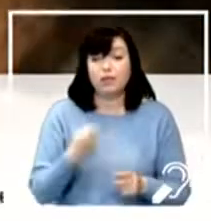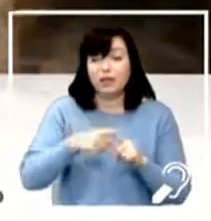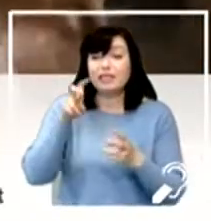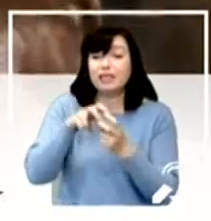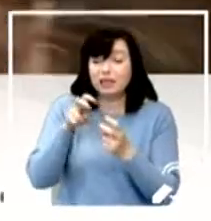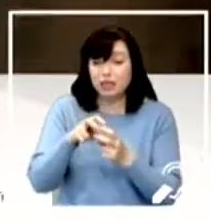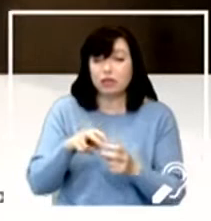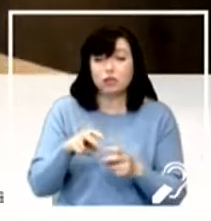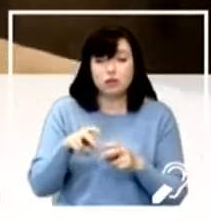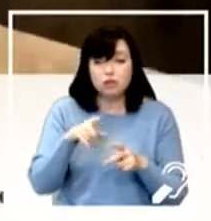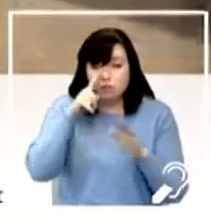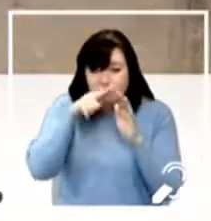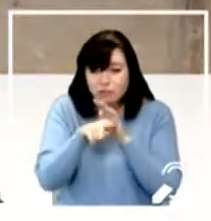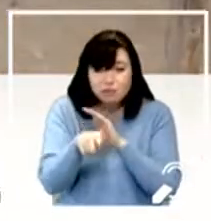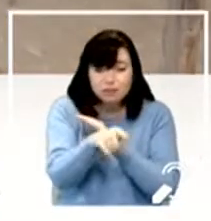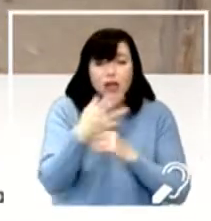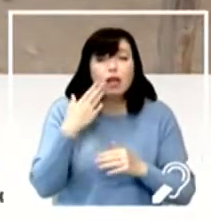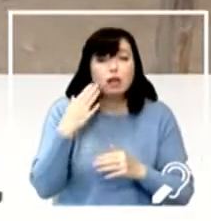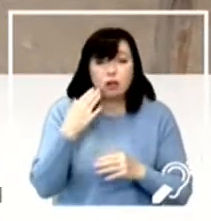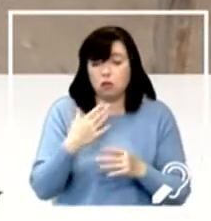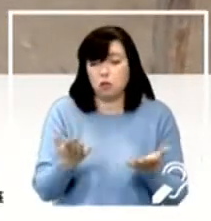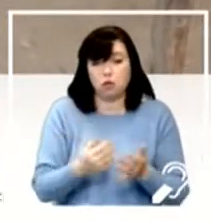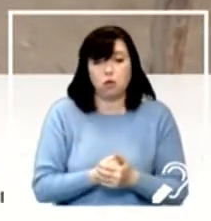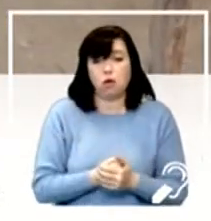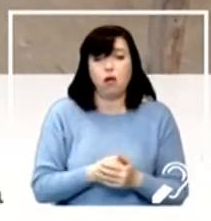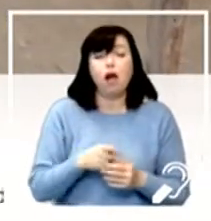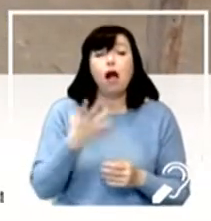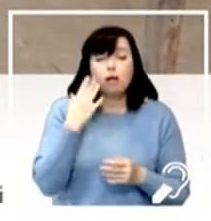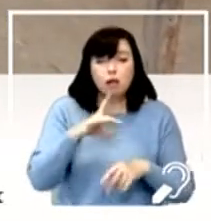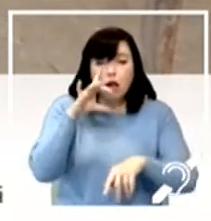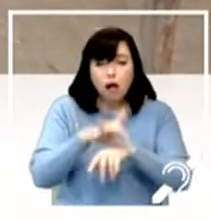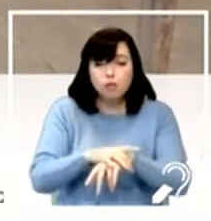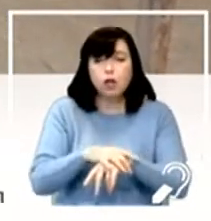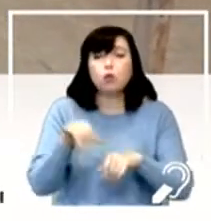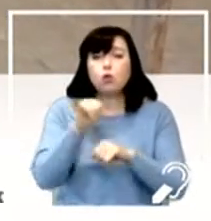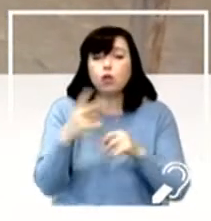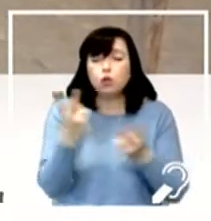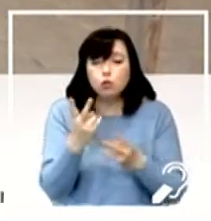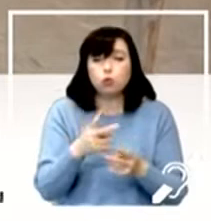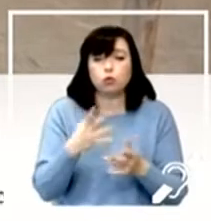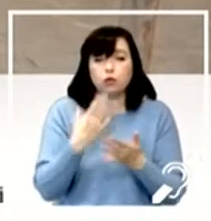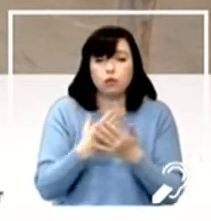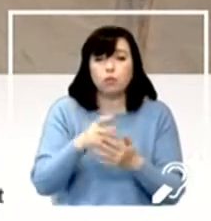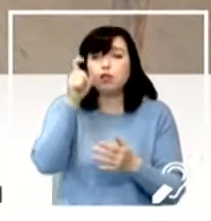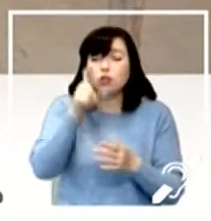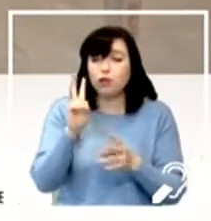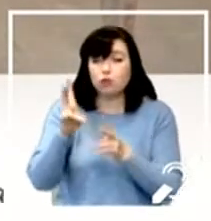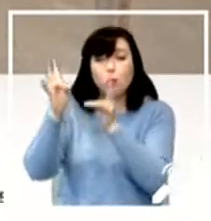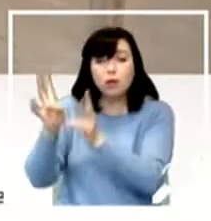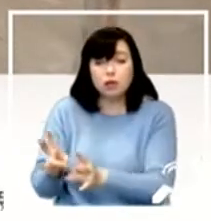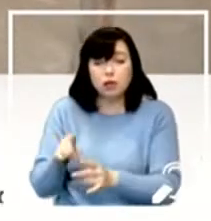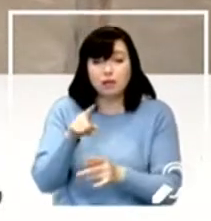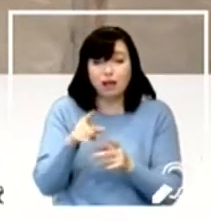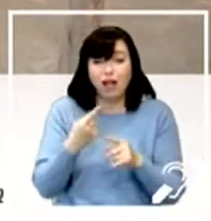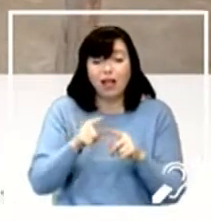Rozătoarele își fac loc printre dărâmături cu foarte multă agilitate. Când depistează ținta, în cazul de față un om aflat în nevoie,